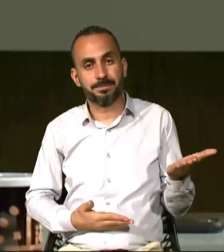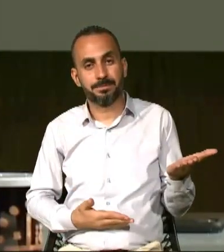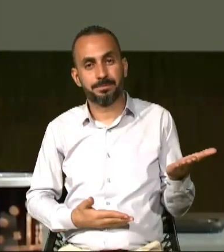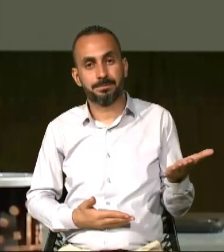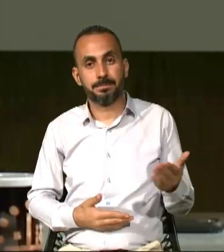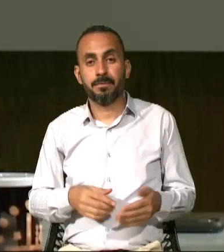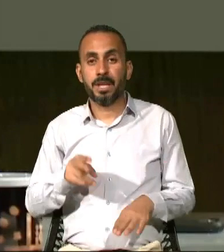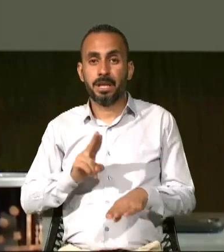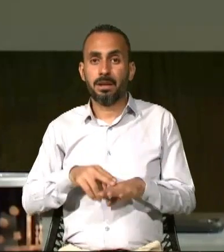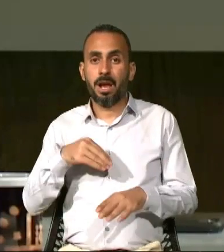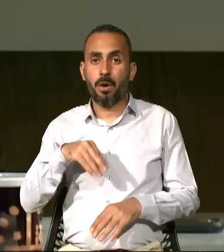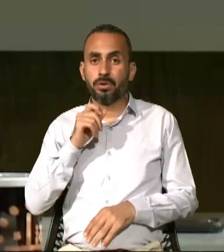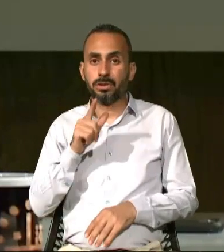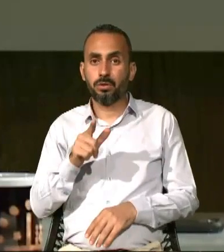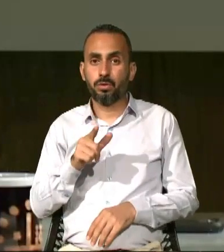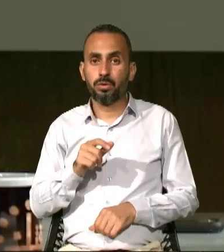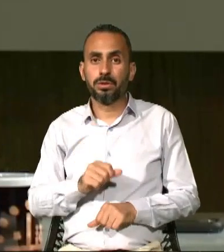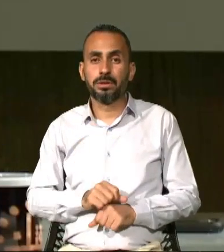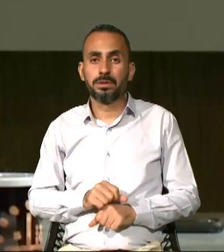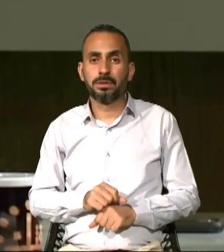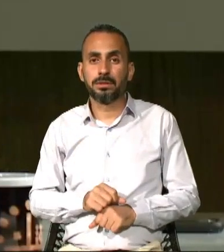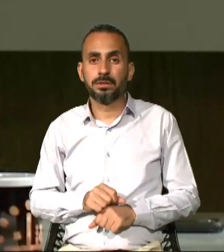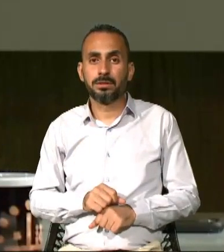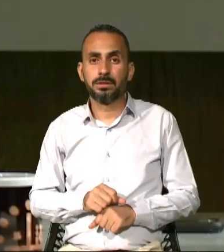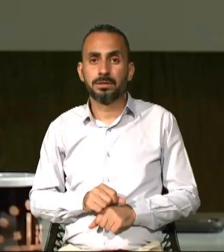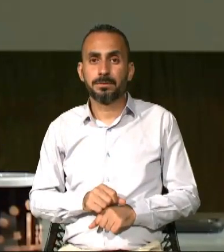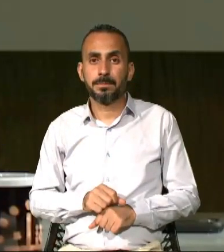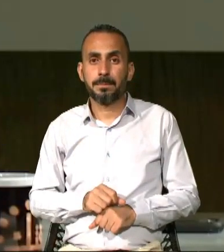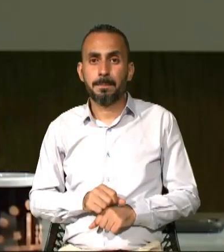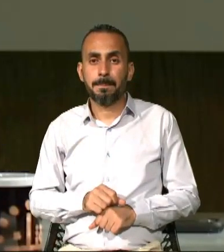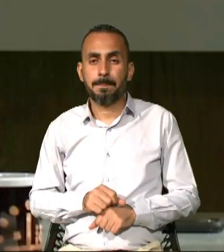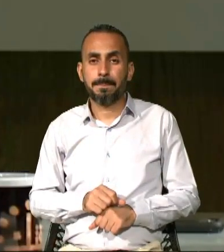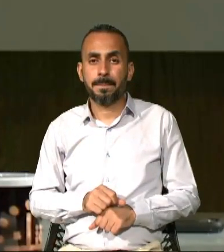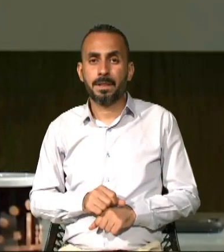كان ارتباط مجيء الرب بالانزعاجات الكتيره،